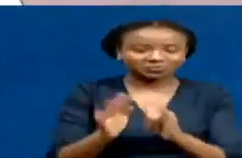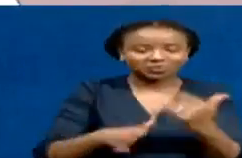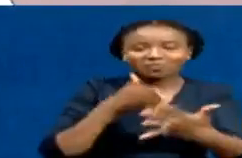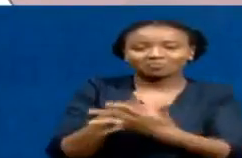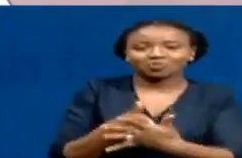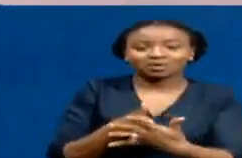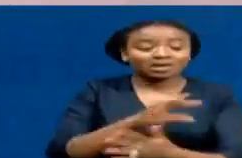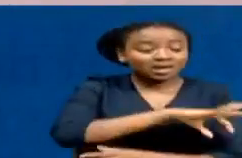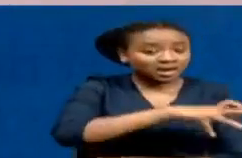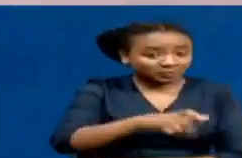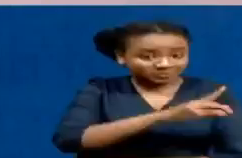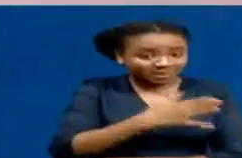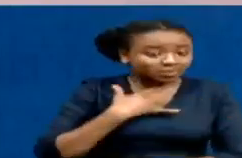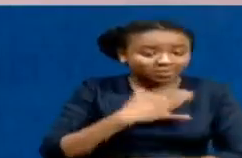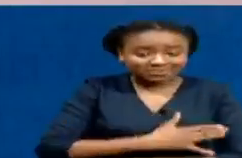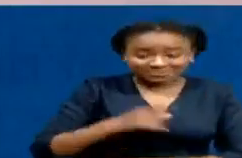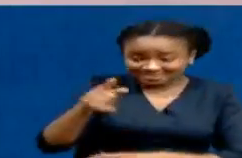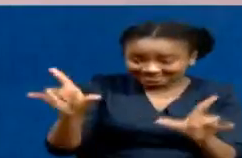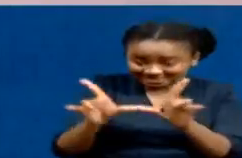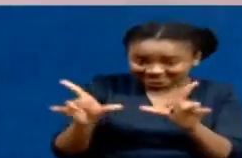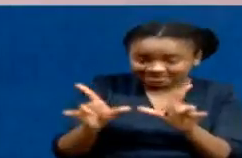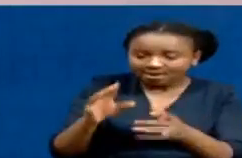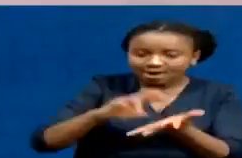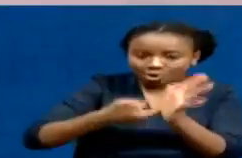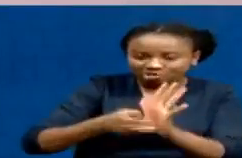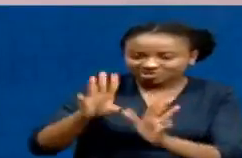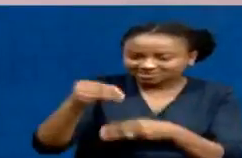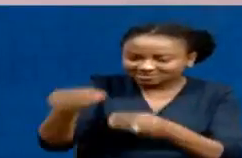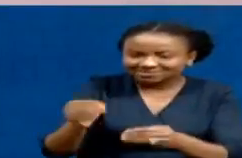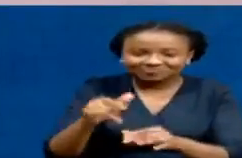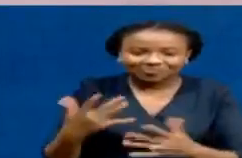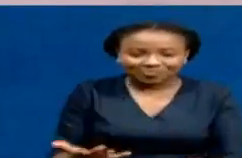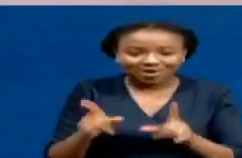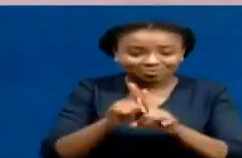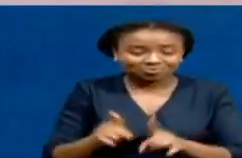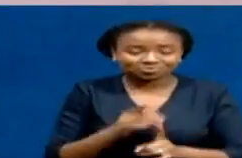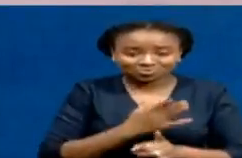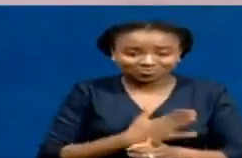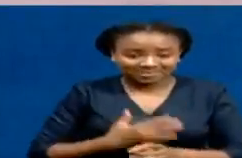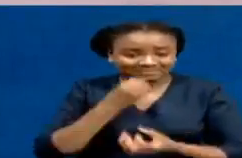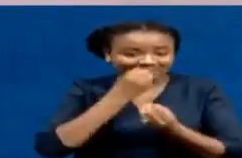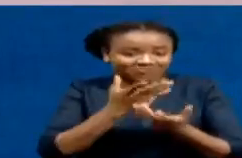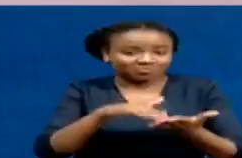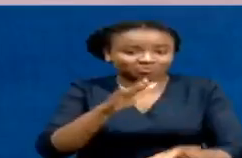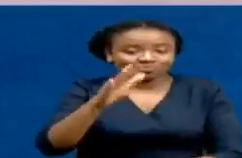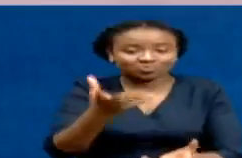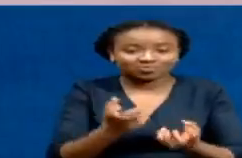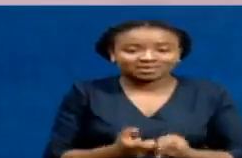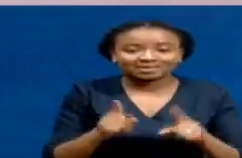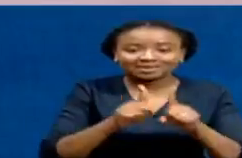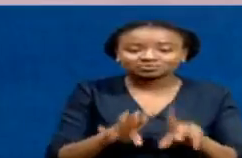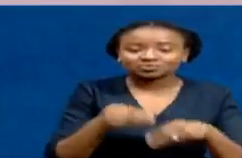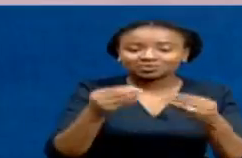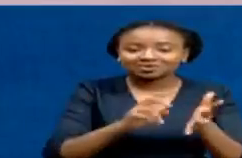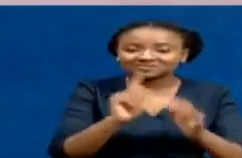ujenzi, ikitaka majibu zaidi kutoka kwa mkandarasi na hata serikali ya kaunti ya Mombasa. Kamati hiyo pia imetilia shaka utoaji zabuni wa mradi